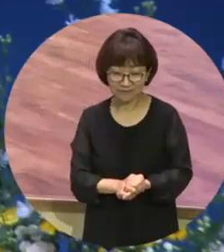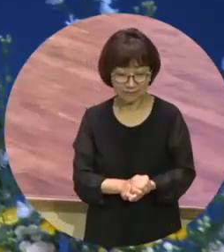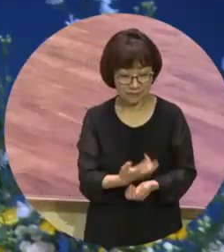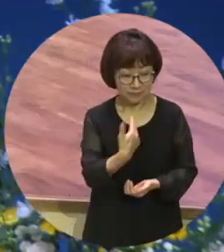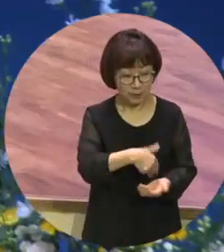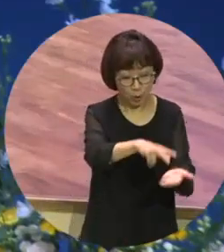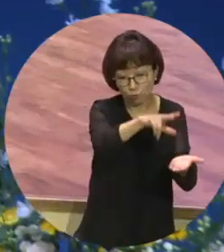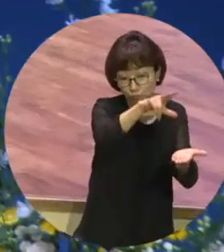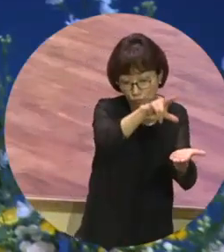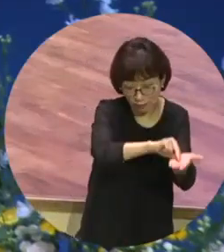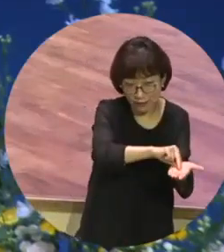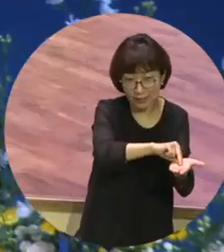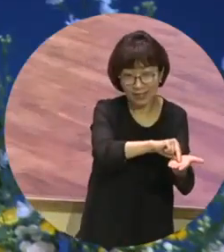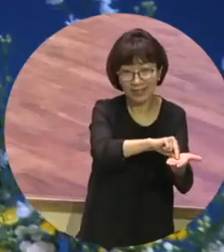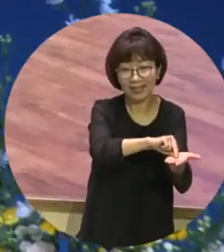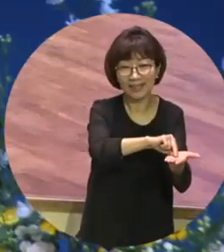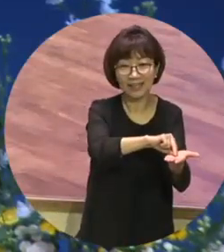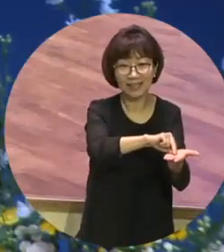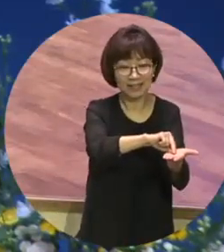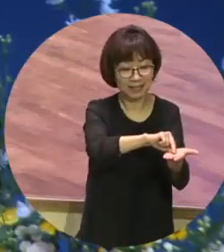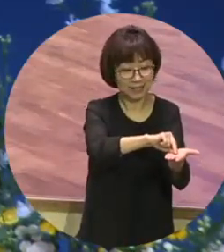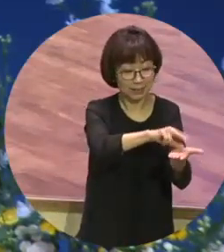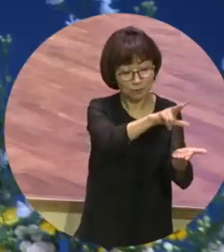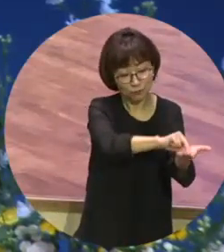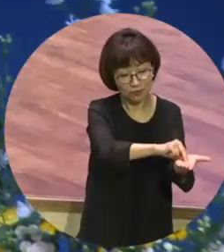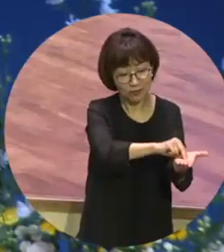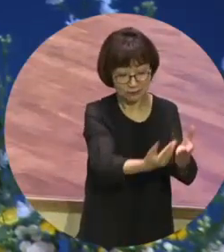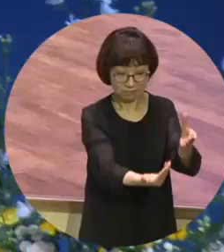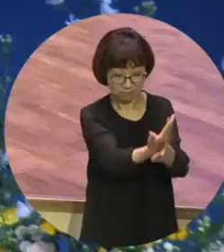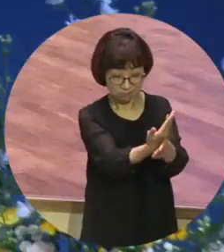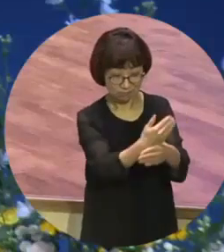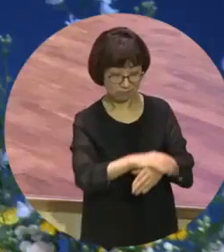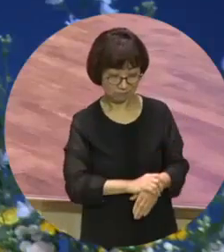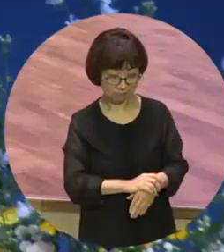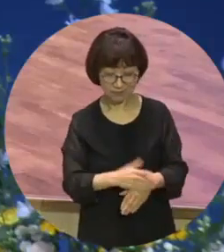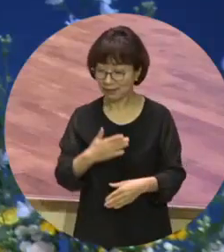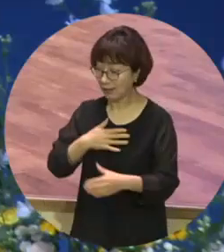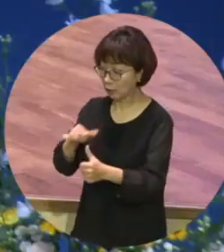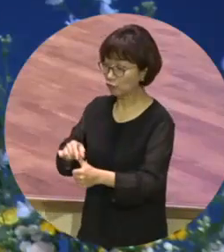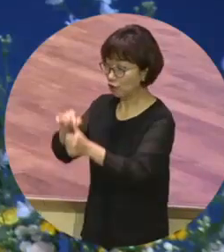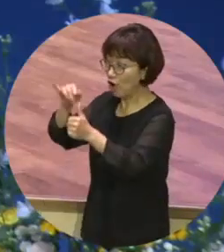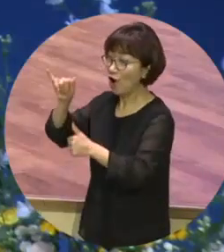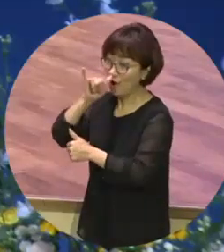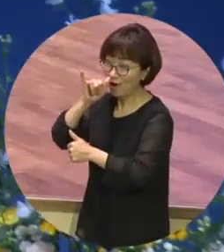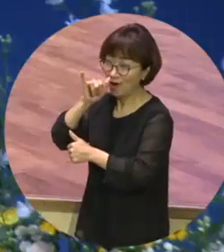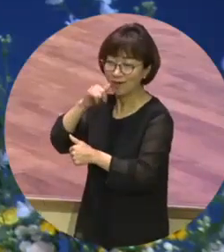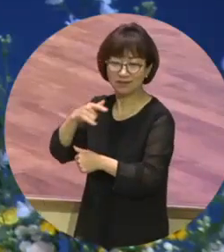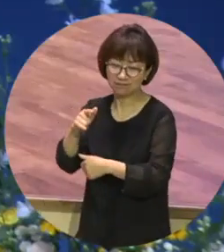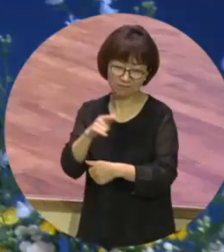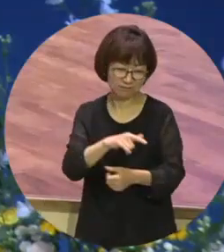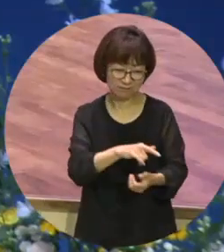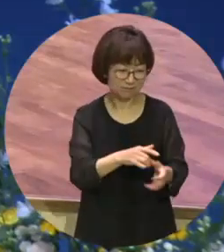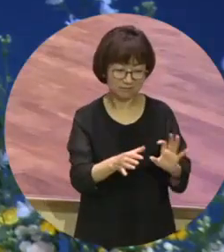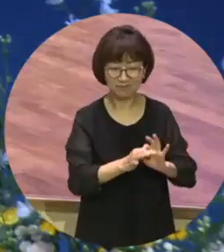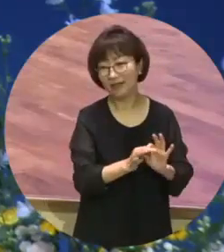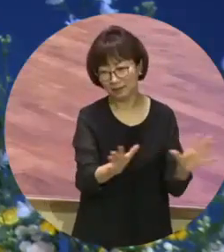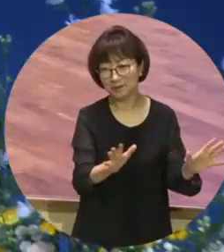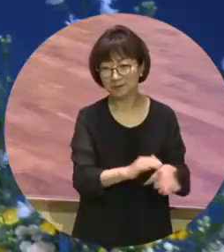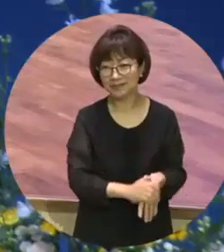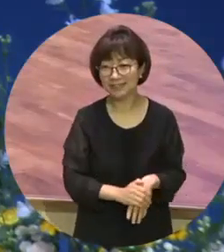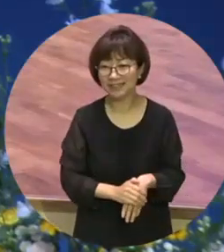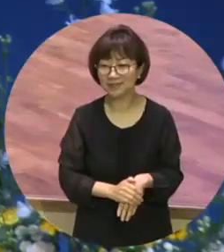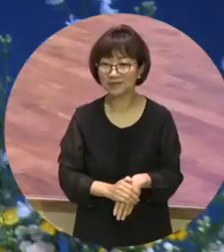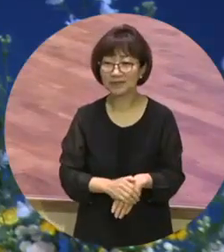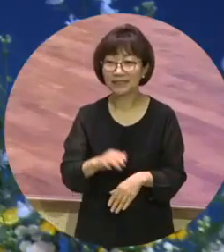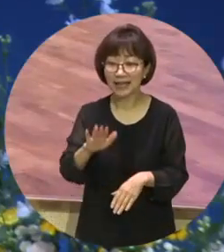다 여러분 정말로 구원 받았기 때문에 맥주 감사절은요 또 이게